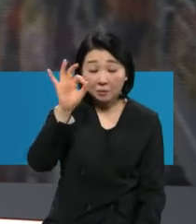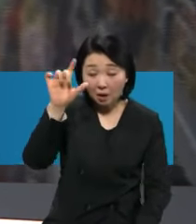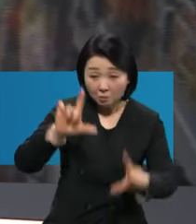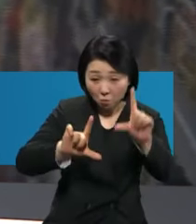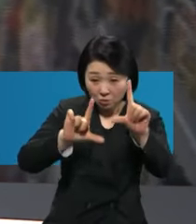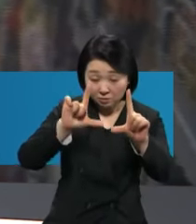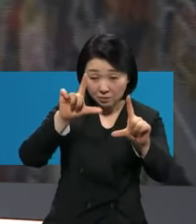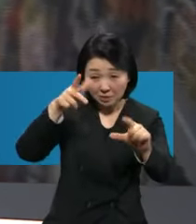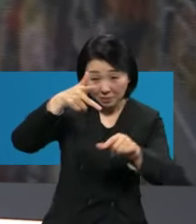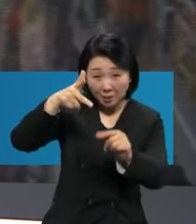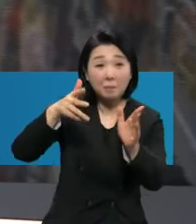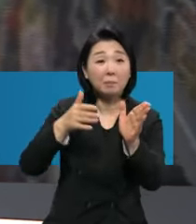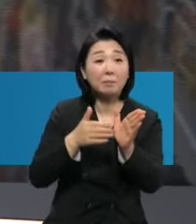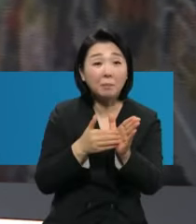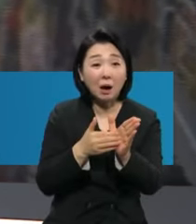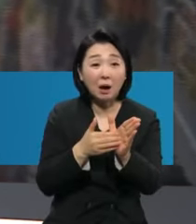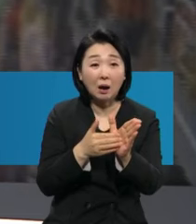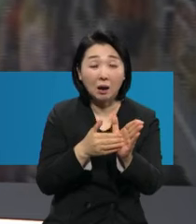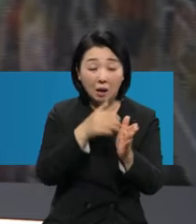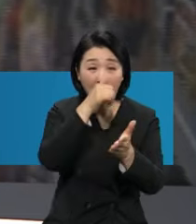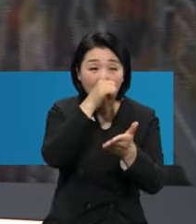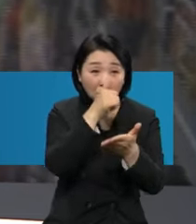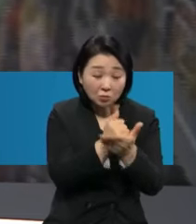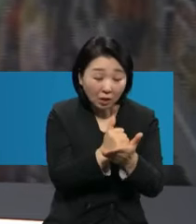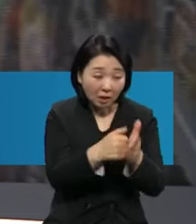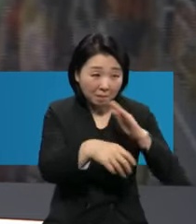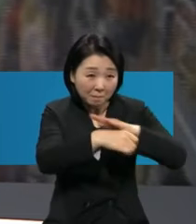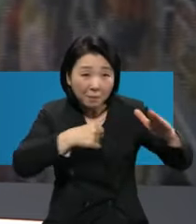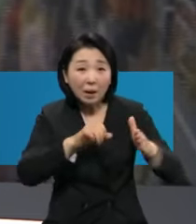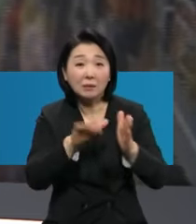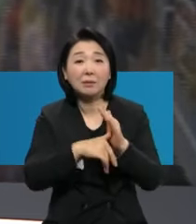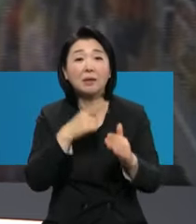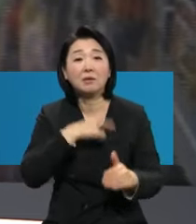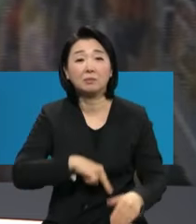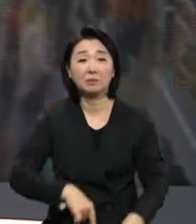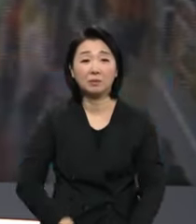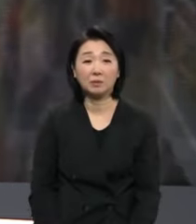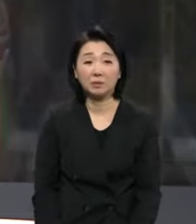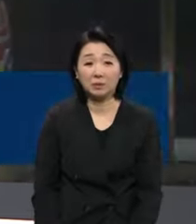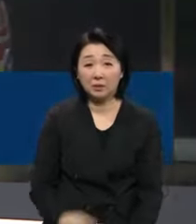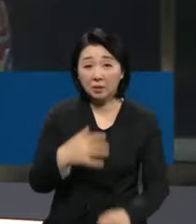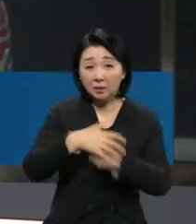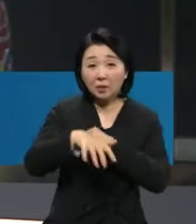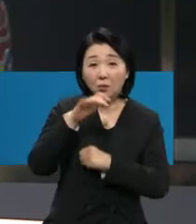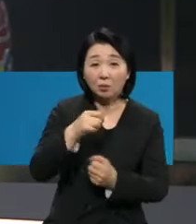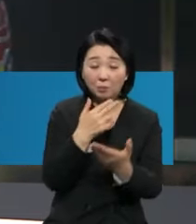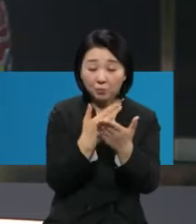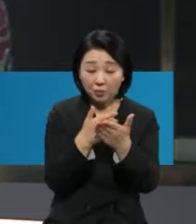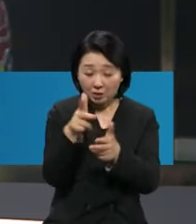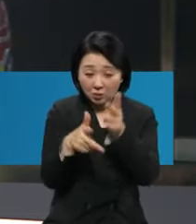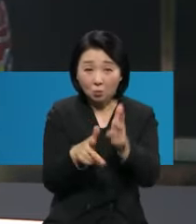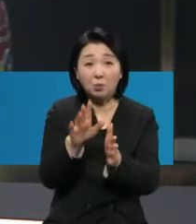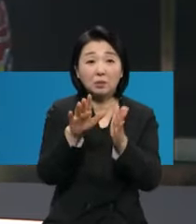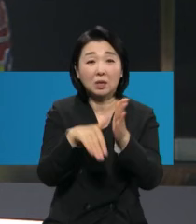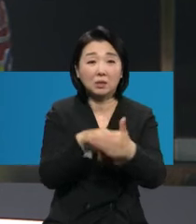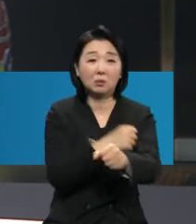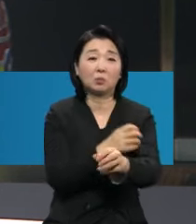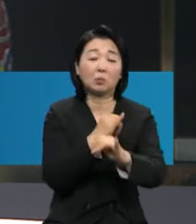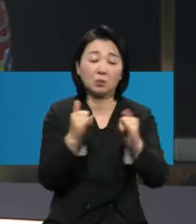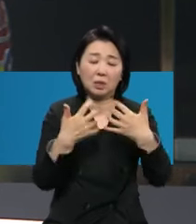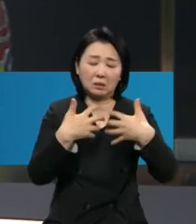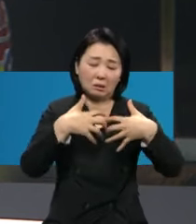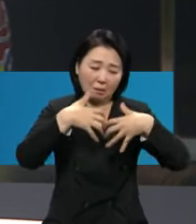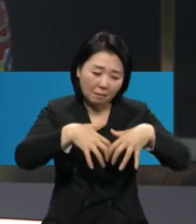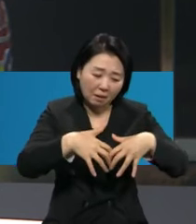모습이 고스란히 찍혔는데 범행에 걸린 시간 1분도 안 됐습니다. 대구에선 플라스틱 제조 공장에서 노동자가 기계에